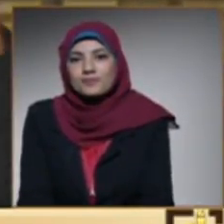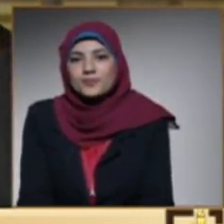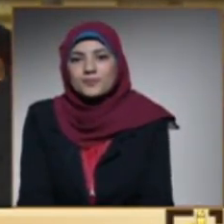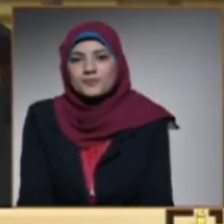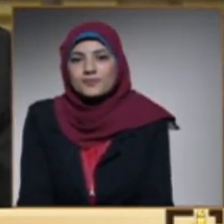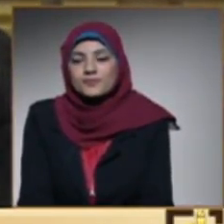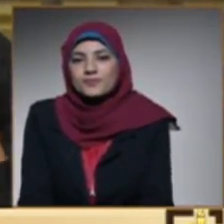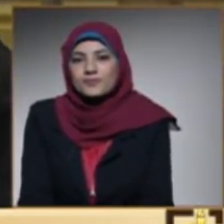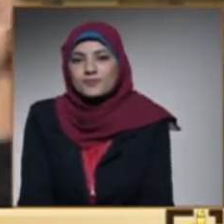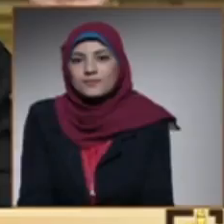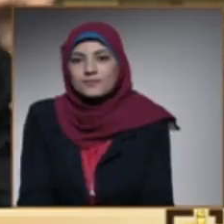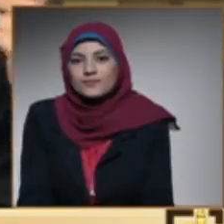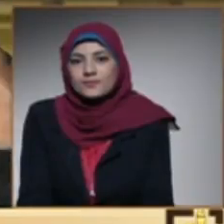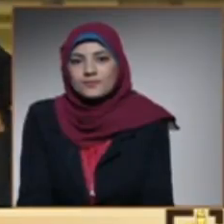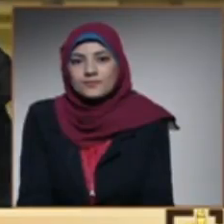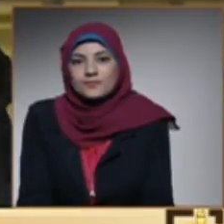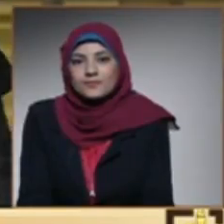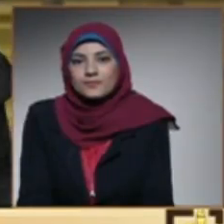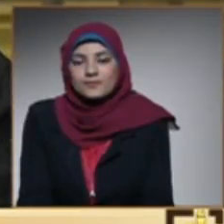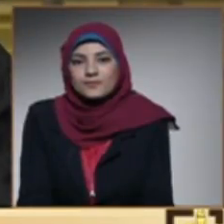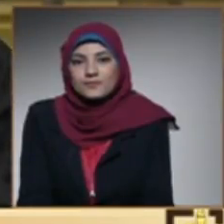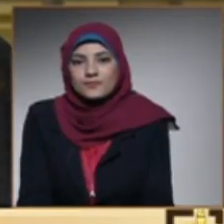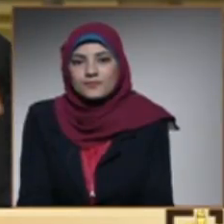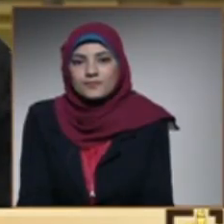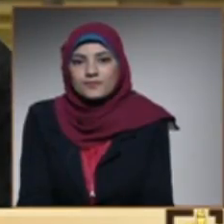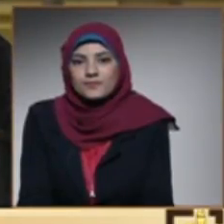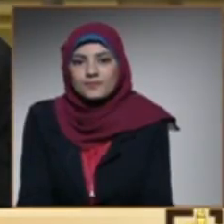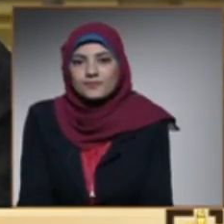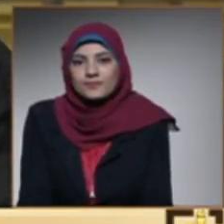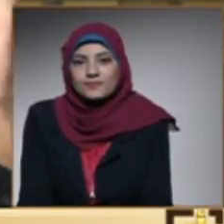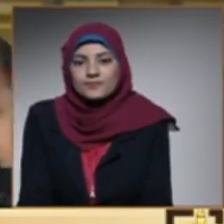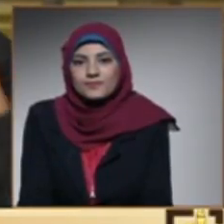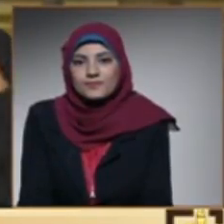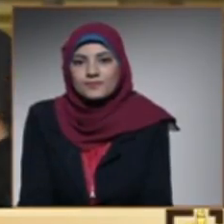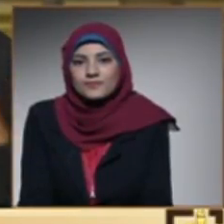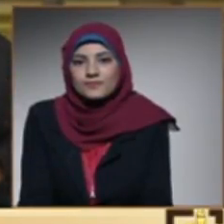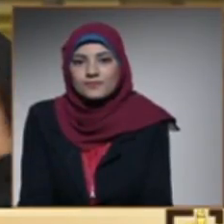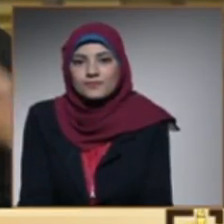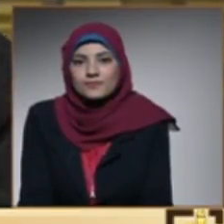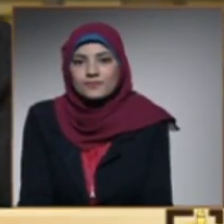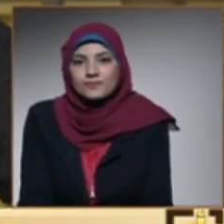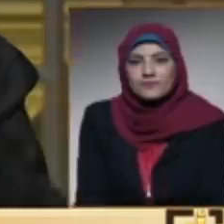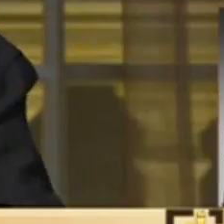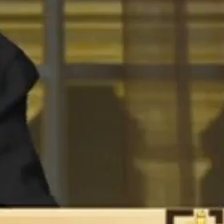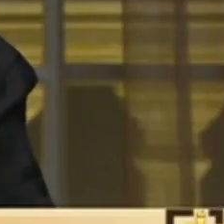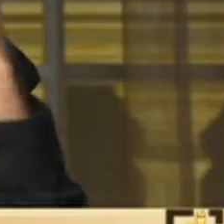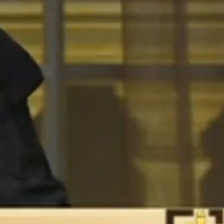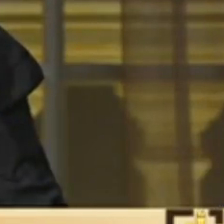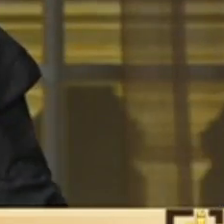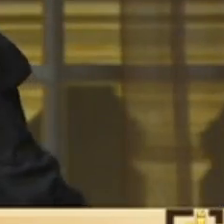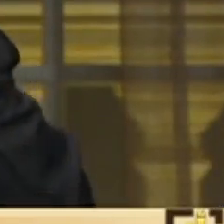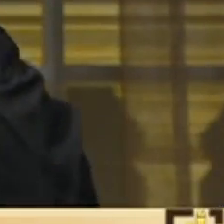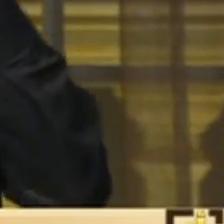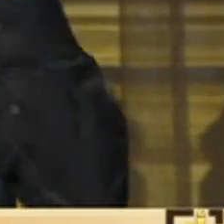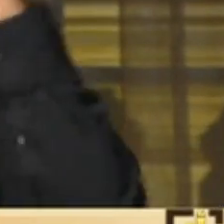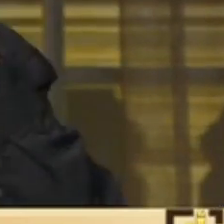انا قبل كده كنت متعود كتير قوي مع الصوم، الاسره بتاعتي ما كانتش متعوده مع الصوم، لان هم اسره كامله صوم، فهم متعودين مع بعض،